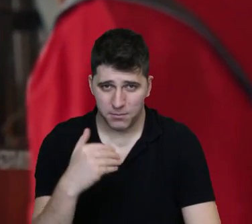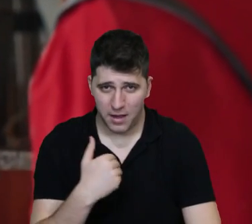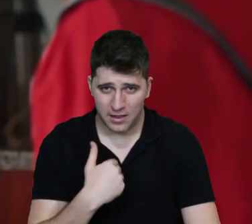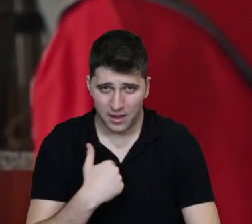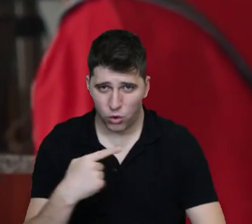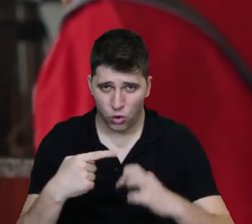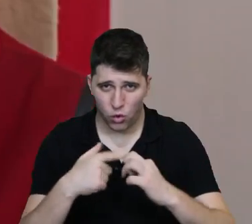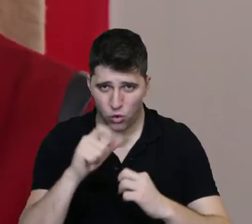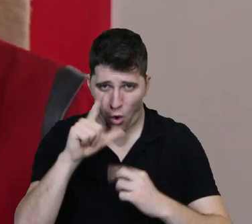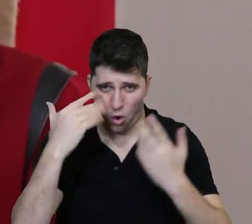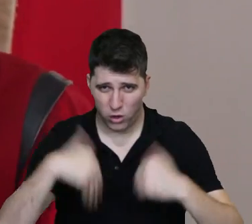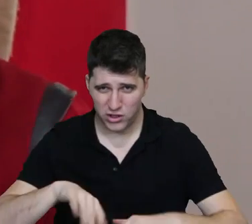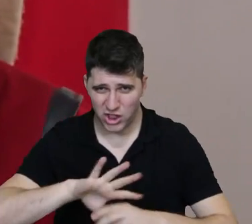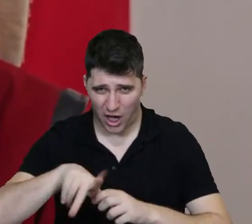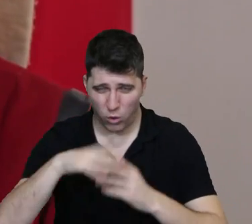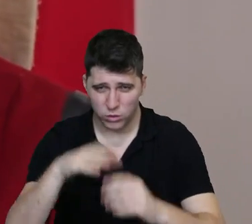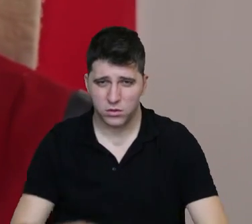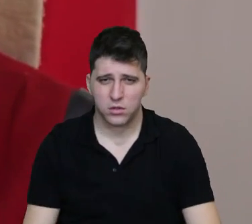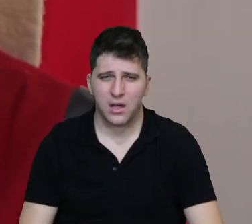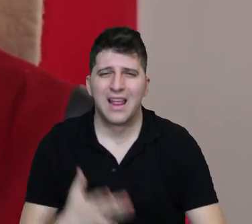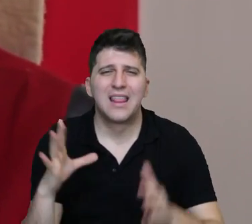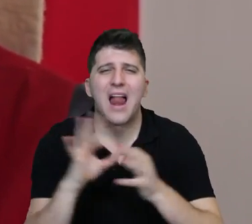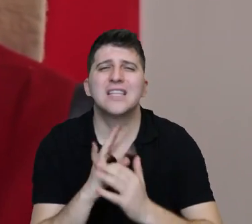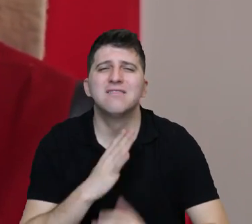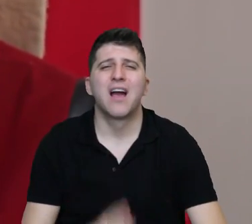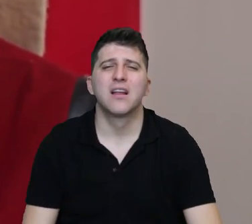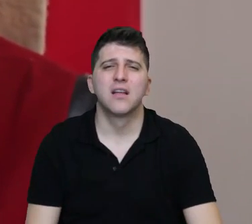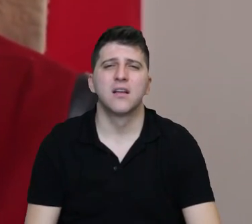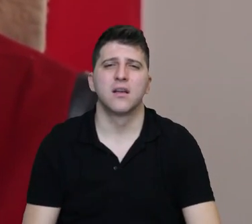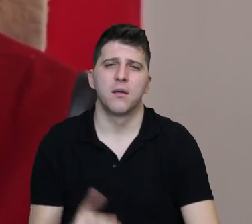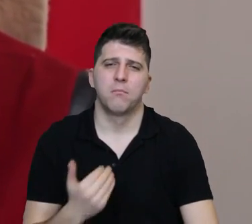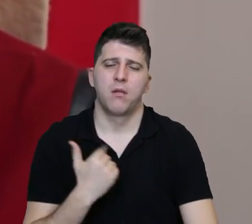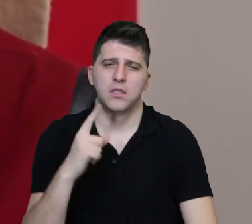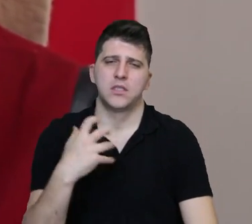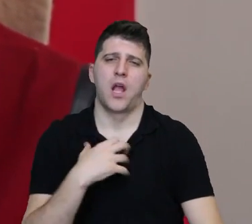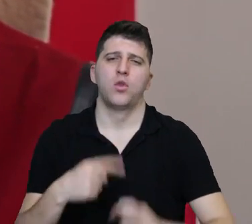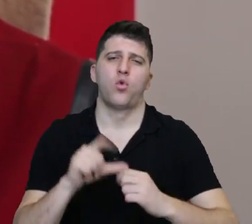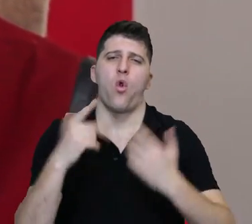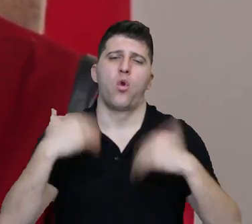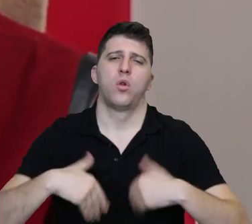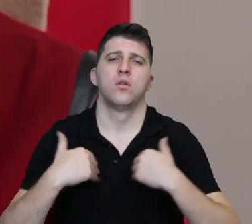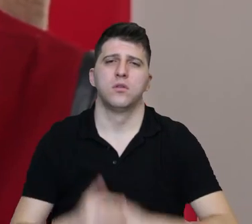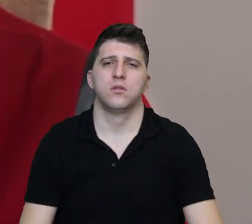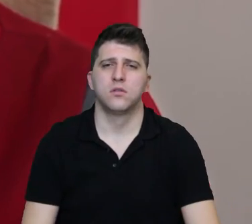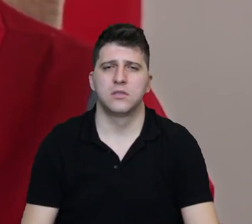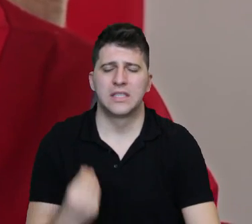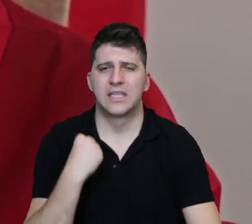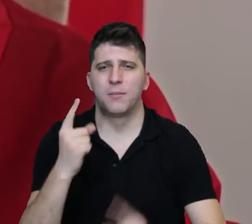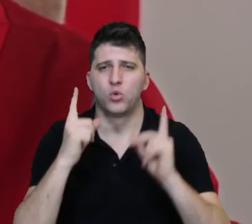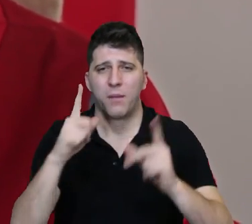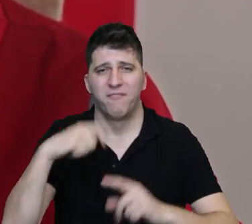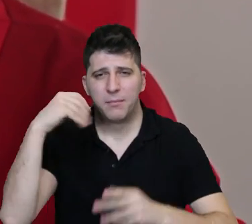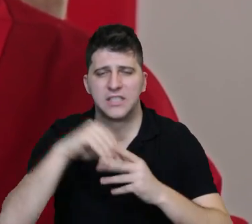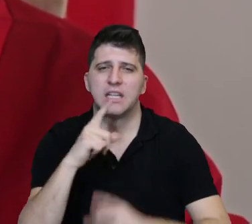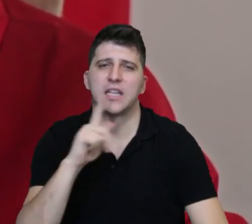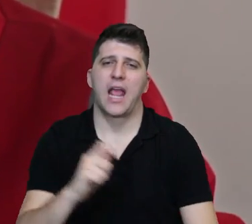mü çalıyorsun Fatih? Ne alakası var? Benim bizatihi kendi rolüm. Yeni bir dönem filmi için